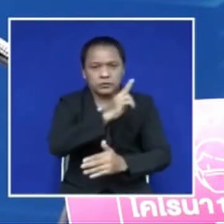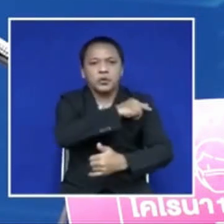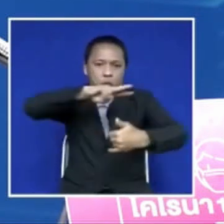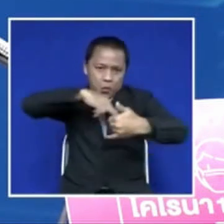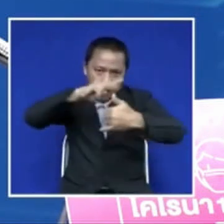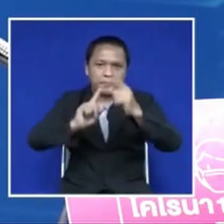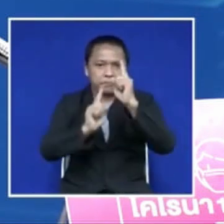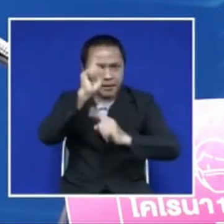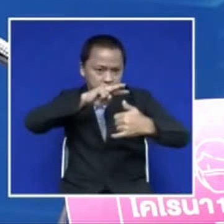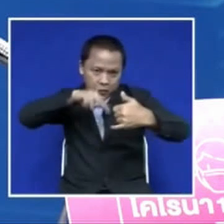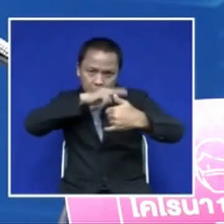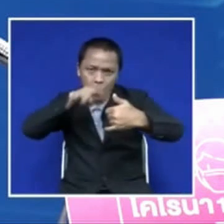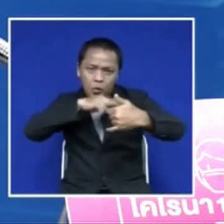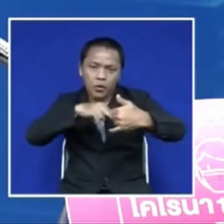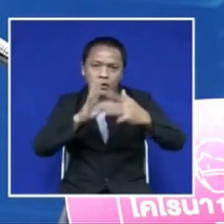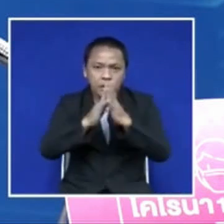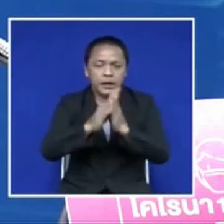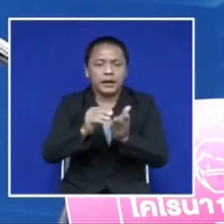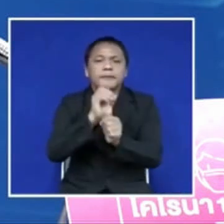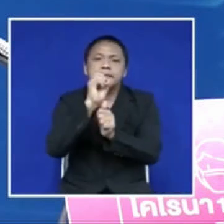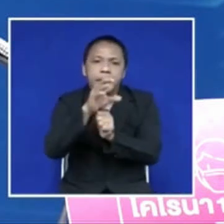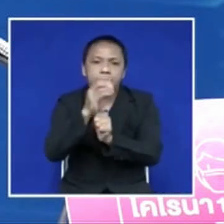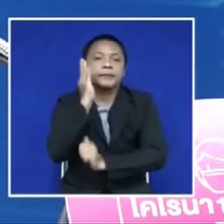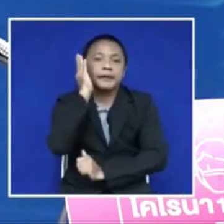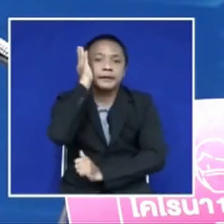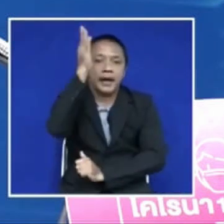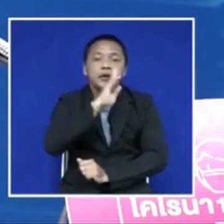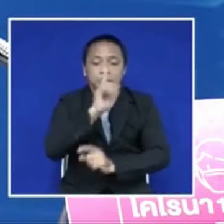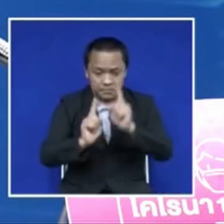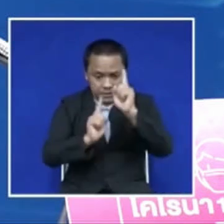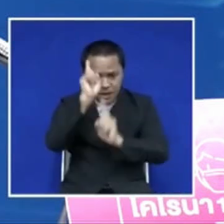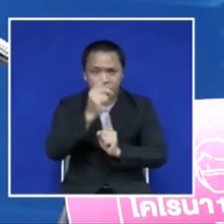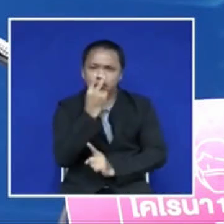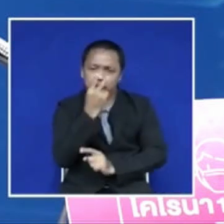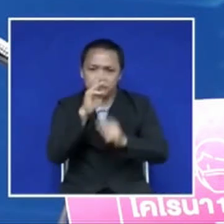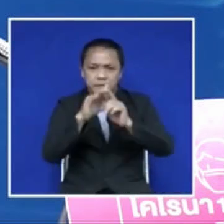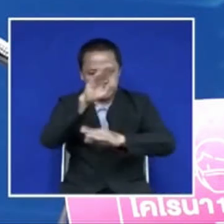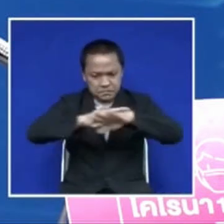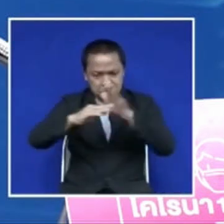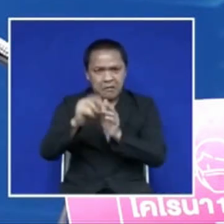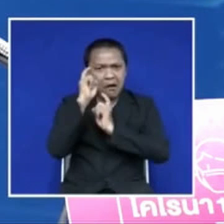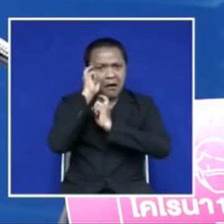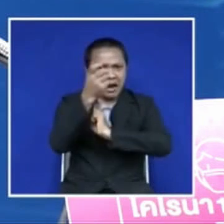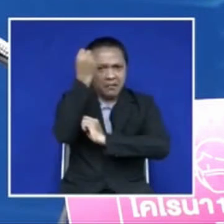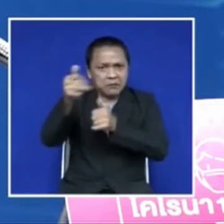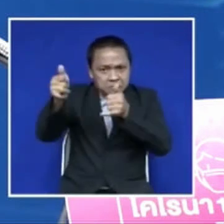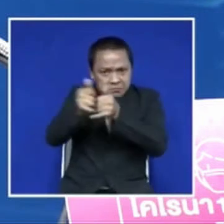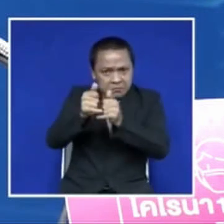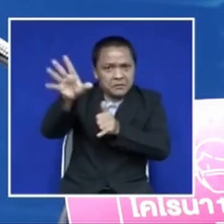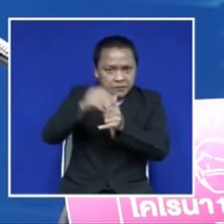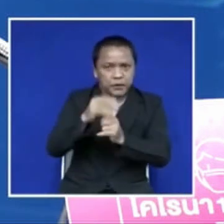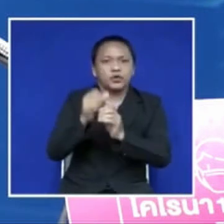689รายนะครับแต่คนมาเขาบอกว่าตัวเล่นก็เพิ่มขึ้นตลอดตามผลที่ออกมานั่นแหละตอนนี้การแพร่ระบาดยังจำกัดอยู่ในวงแคบ